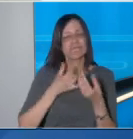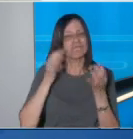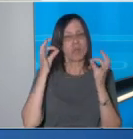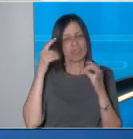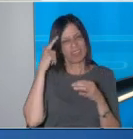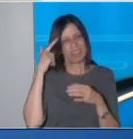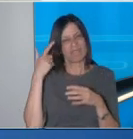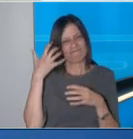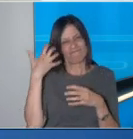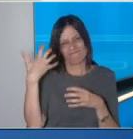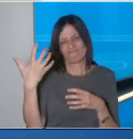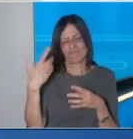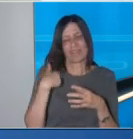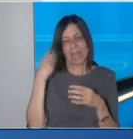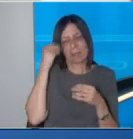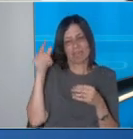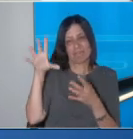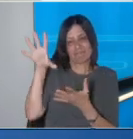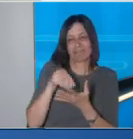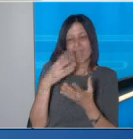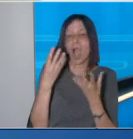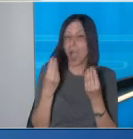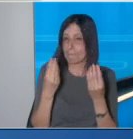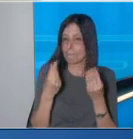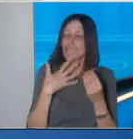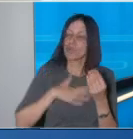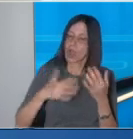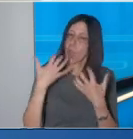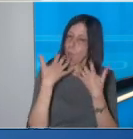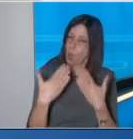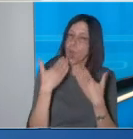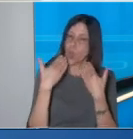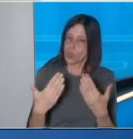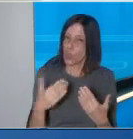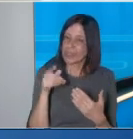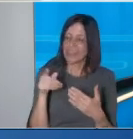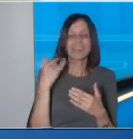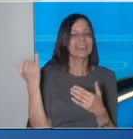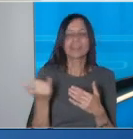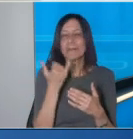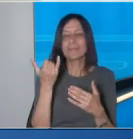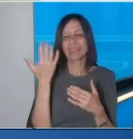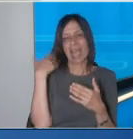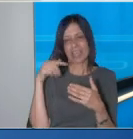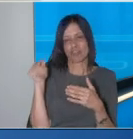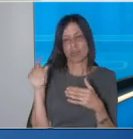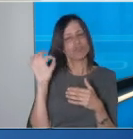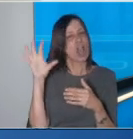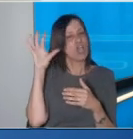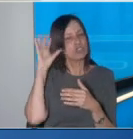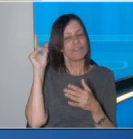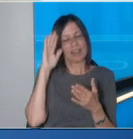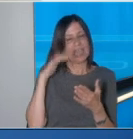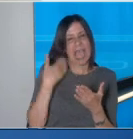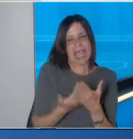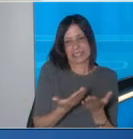בחריפות שלה, ואני למדתי ממנה המון, ואני רוצה מכאן להודות לו על כך, על זה שבאמת היא תמיד הייתה שם להקשיב